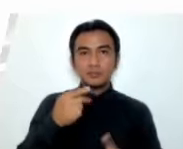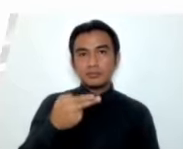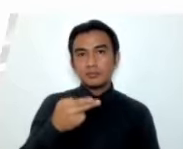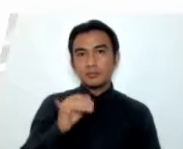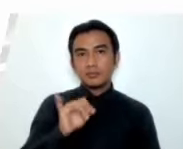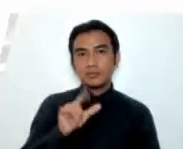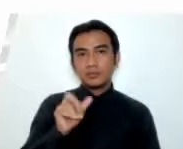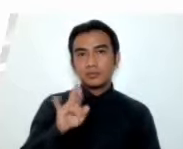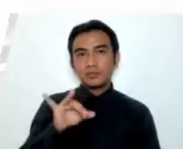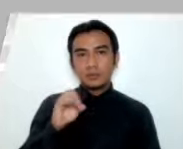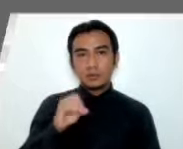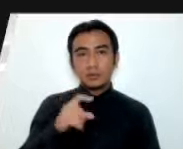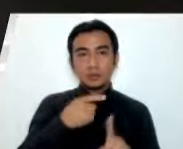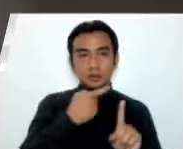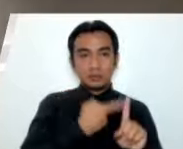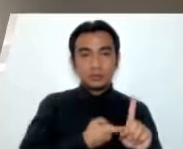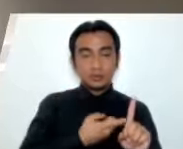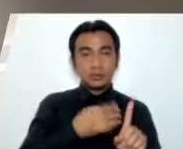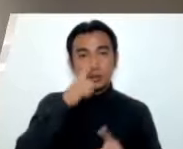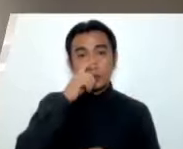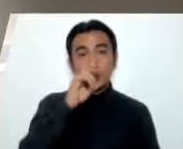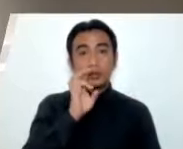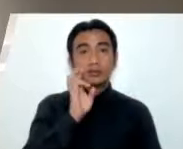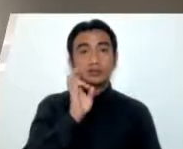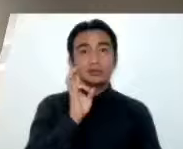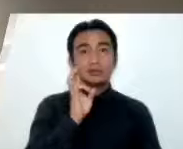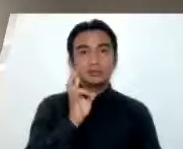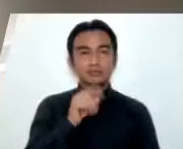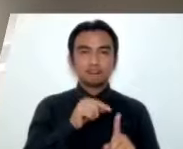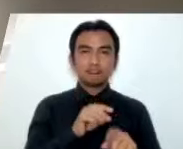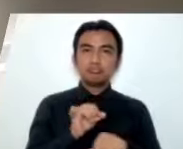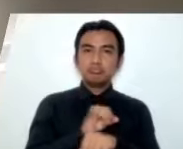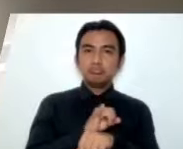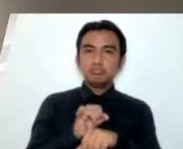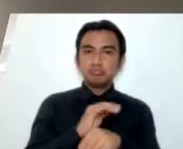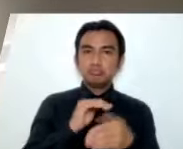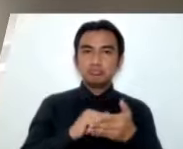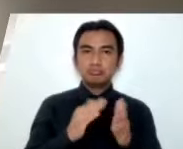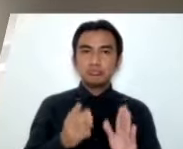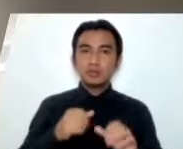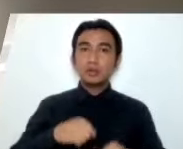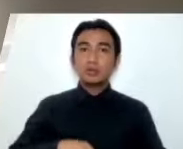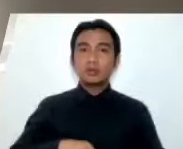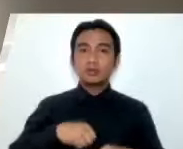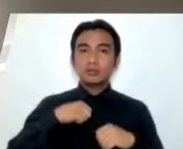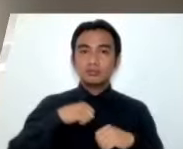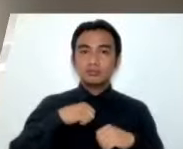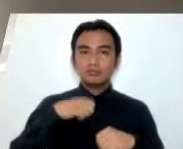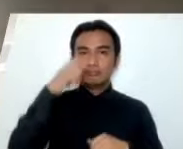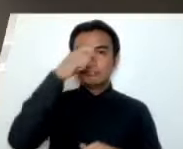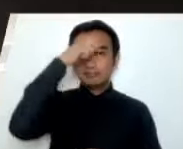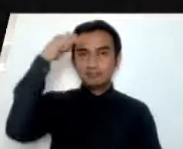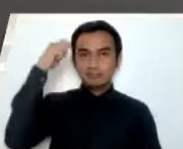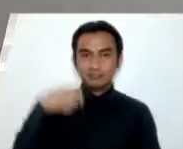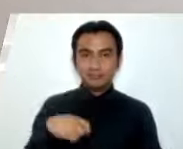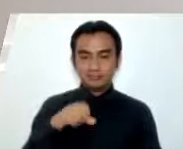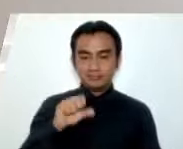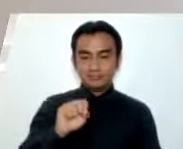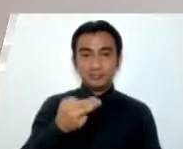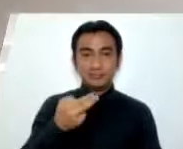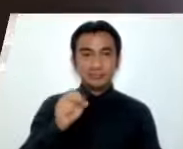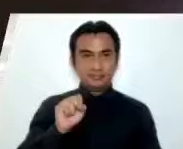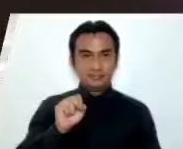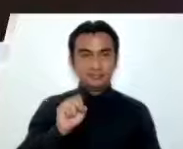na 70, ay masipag na estudyante at proud na magtatapos ng senior high school. Eto